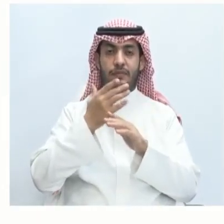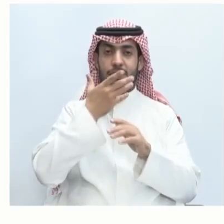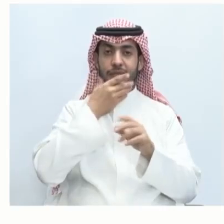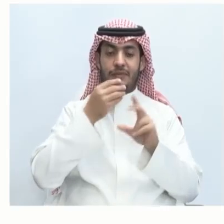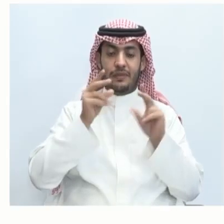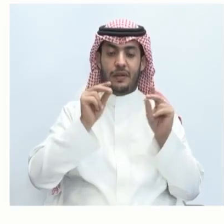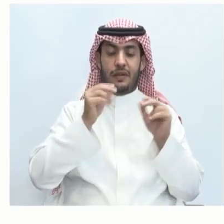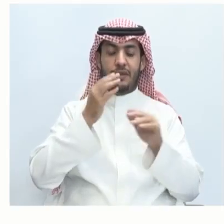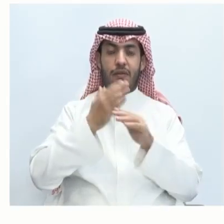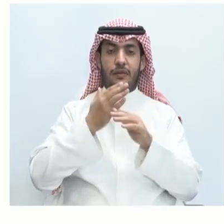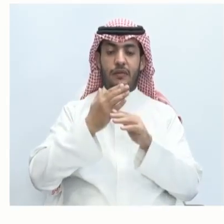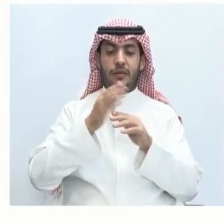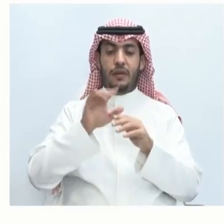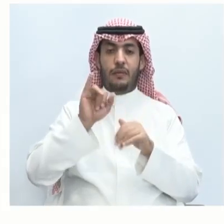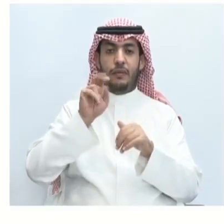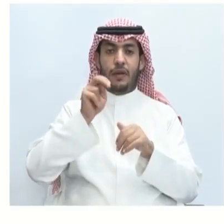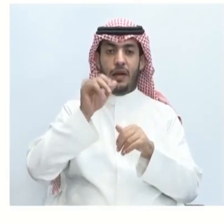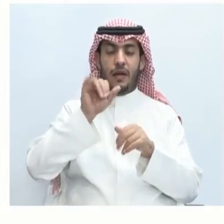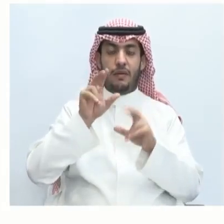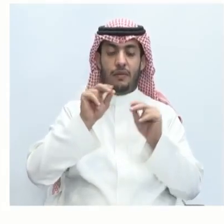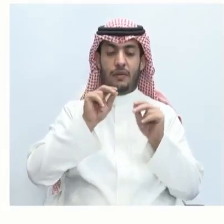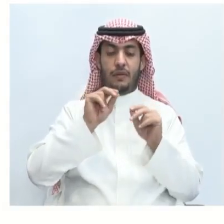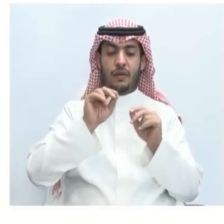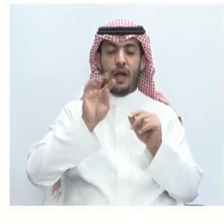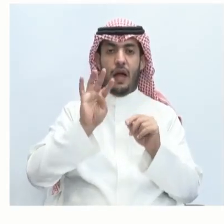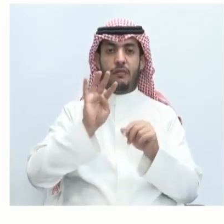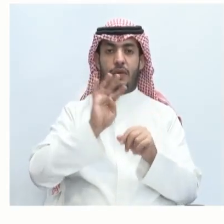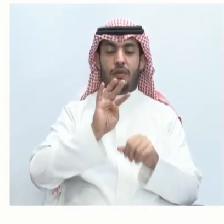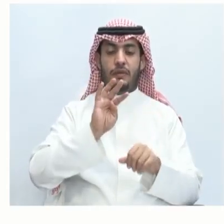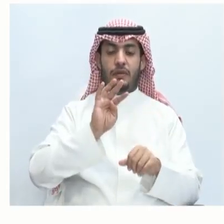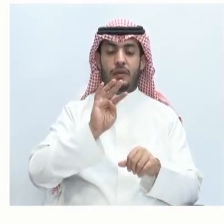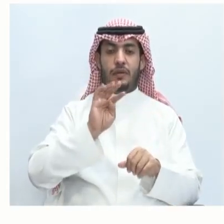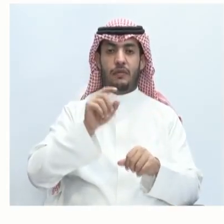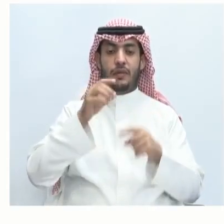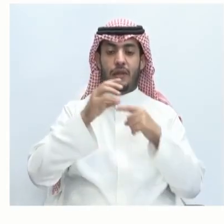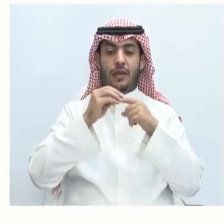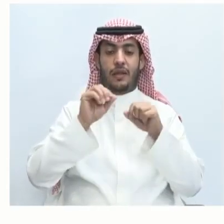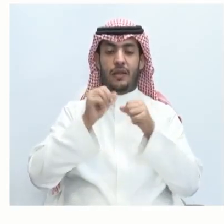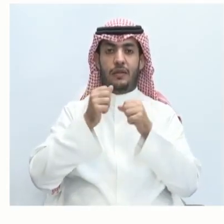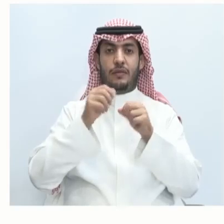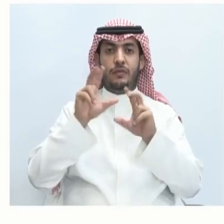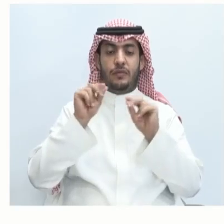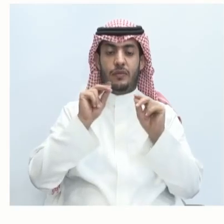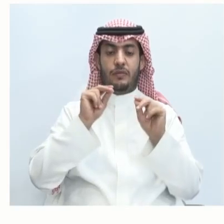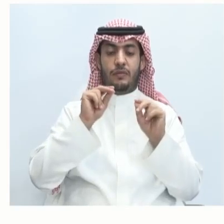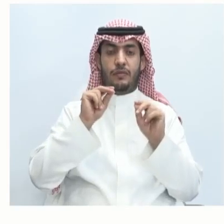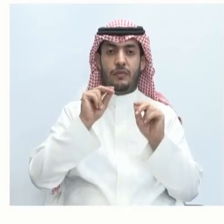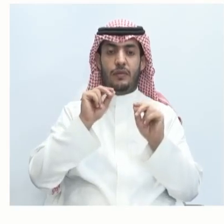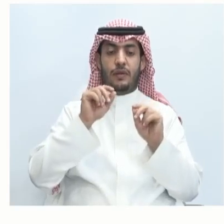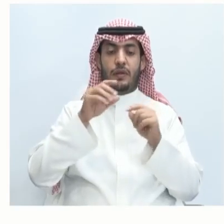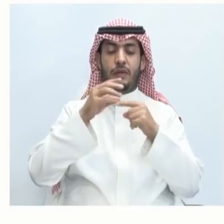متشابيان لان لهم المقام نفسه هنا اربعه وهنا اربعه اذا لطرح الكسرين المتشابهين